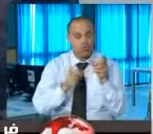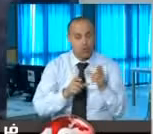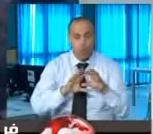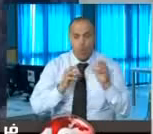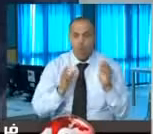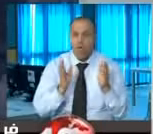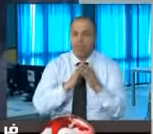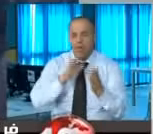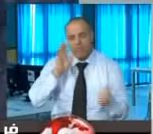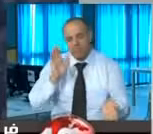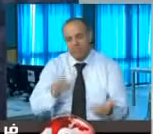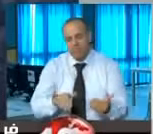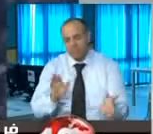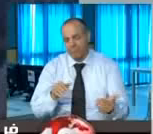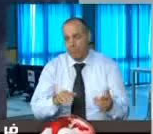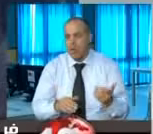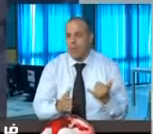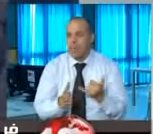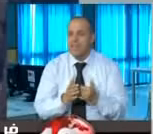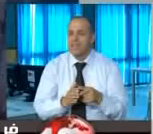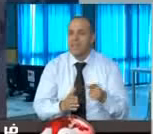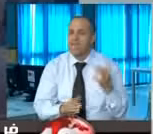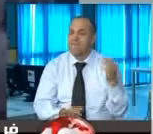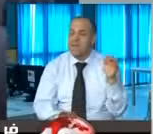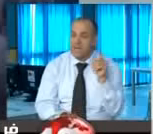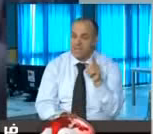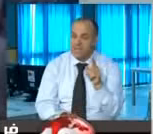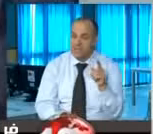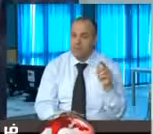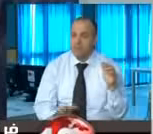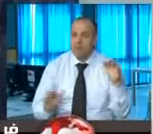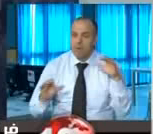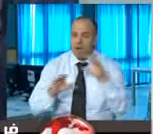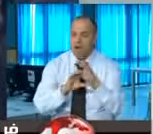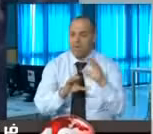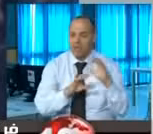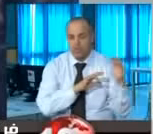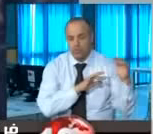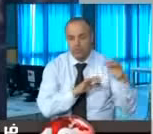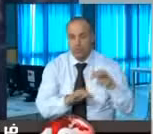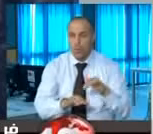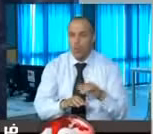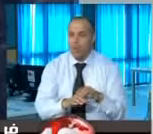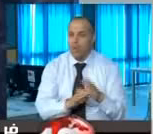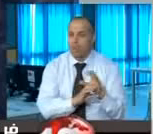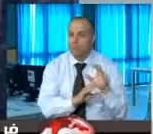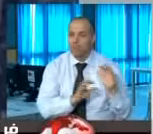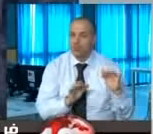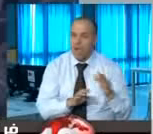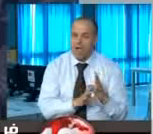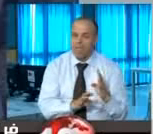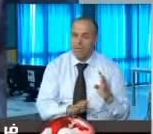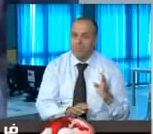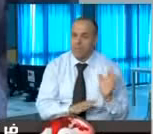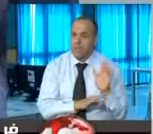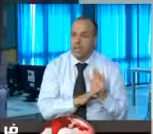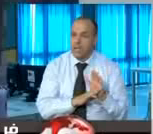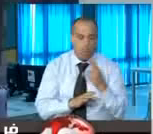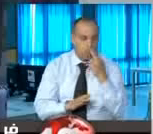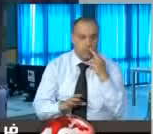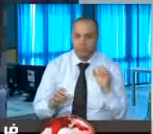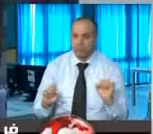وهدم المخيم العشوائي في مدينة كالي توافدت الحافلات على نقطة تجمع المهاجرين تحت حراسة